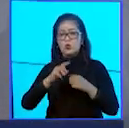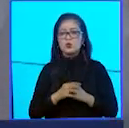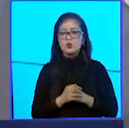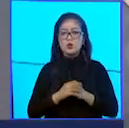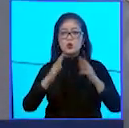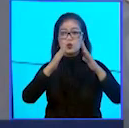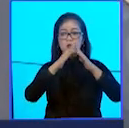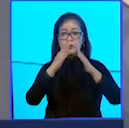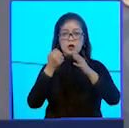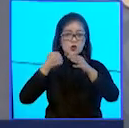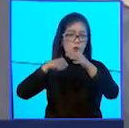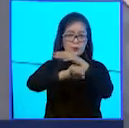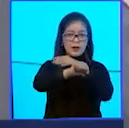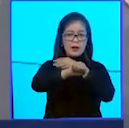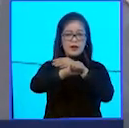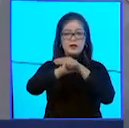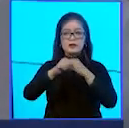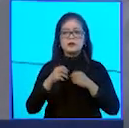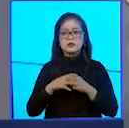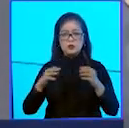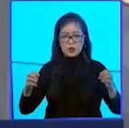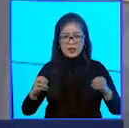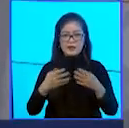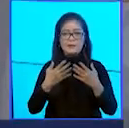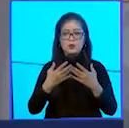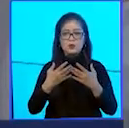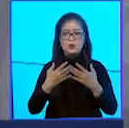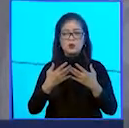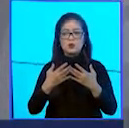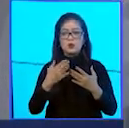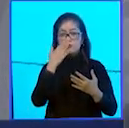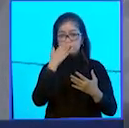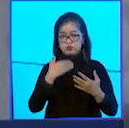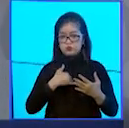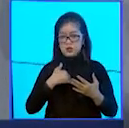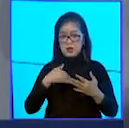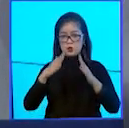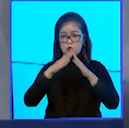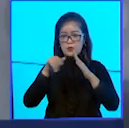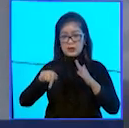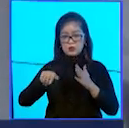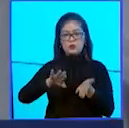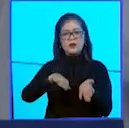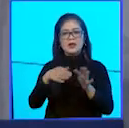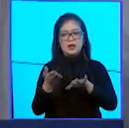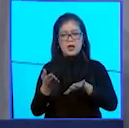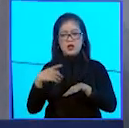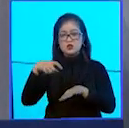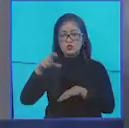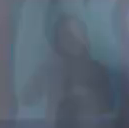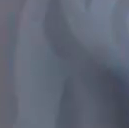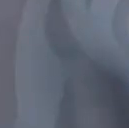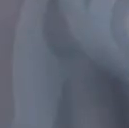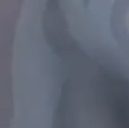kami menemukan pemilik rumah dalam sudah keadaan tidak bernyawa bersama dengan cucunya berumur 3 tahun